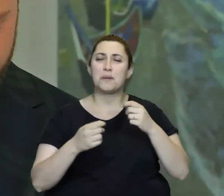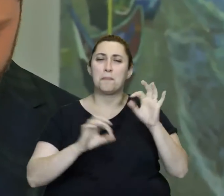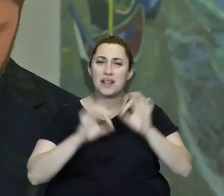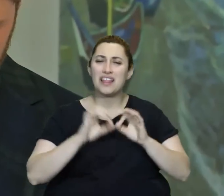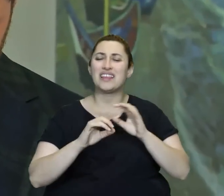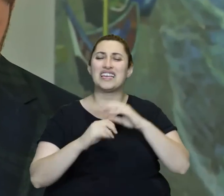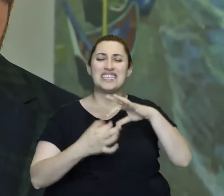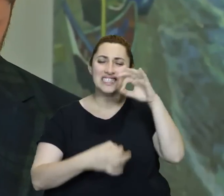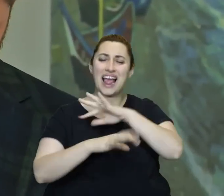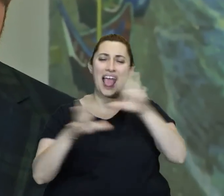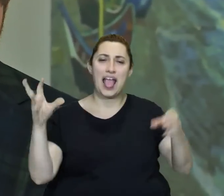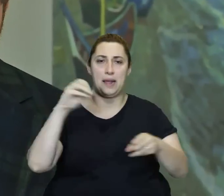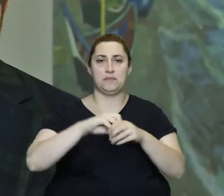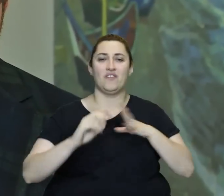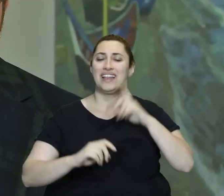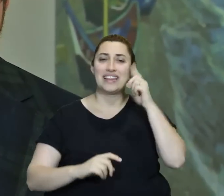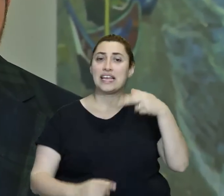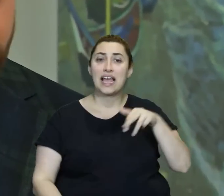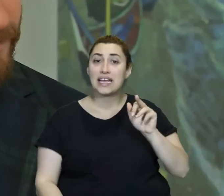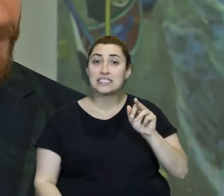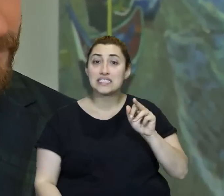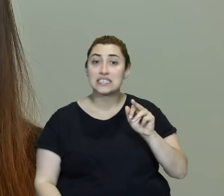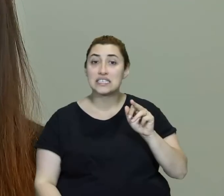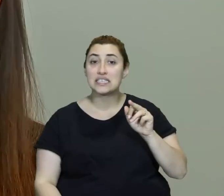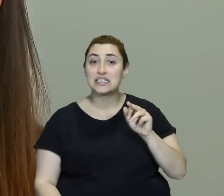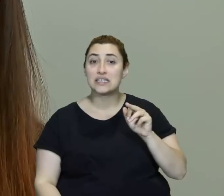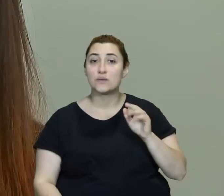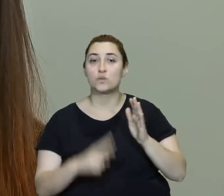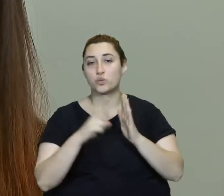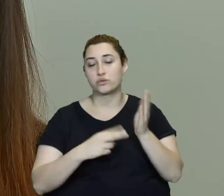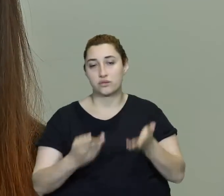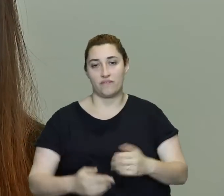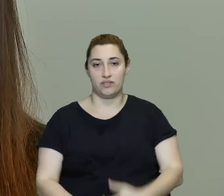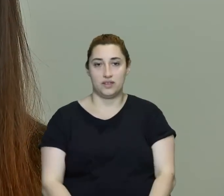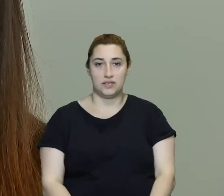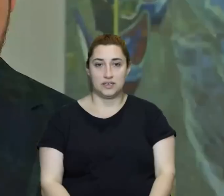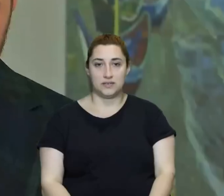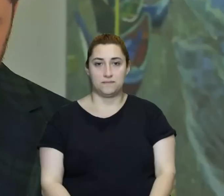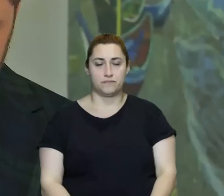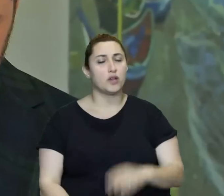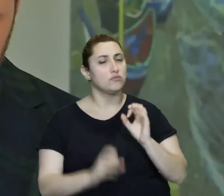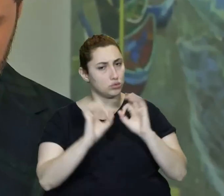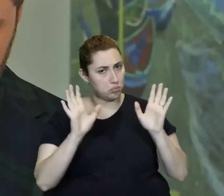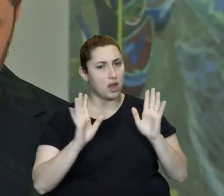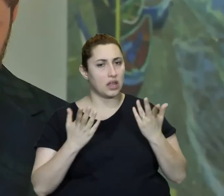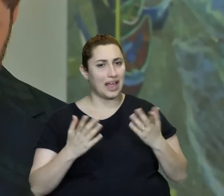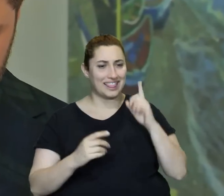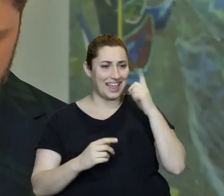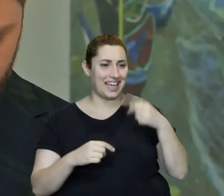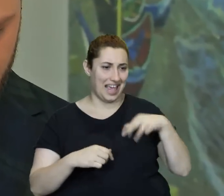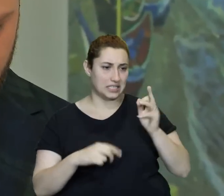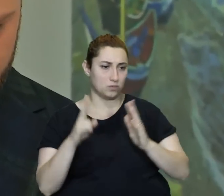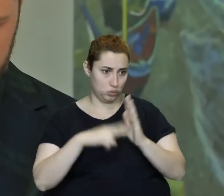çalışacağımız ekibe kadar her şey burada. Tek eksiğimiz ruhsat. Harika. Yani tek